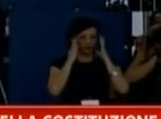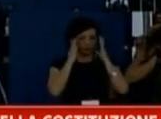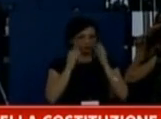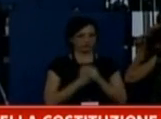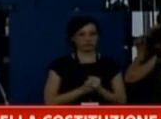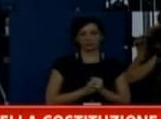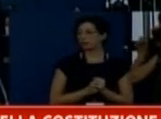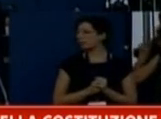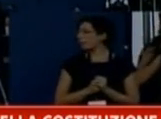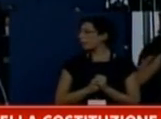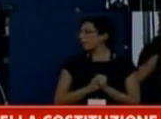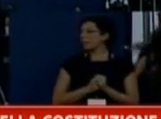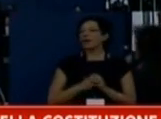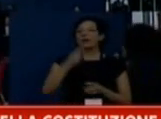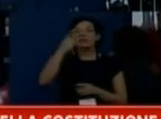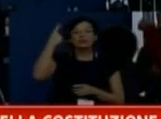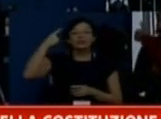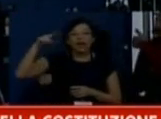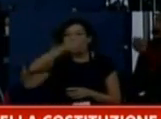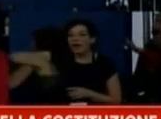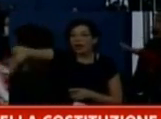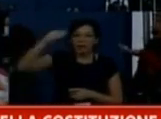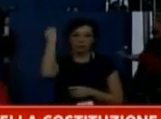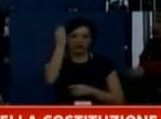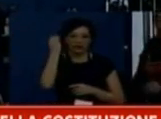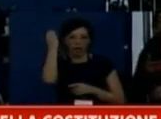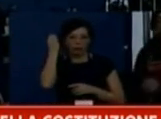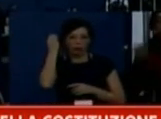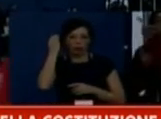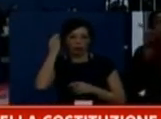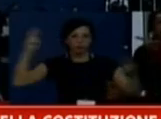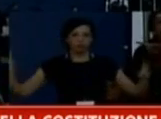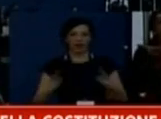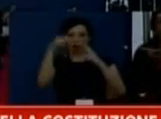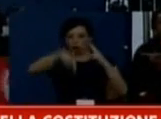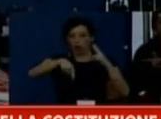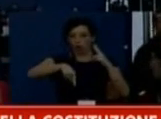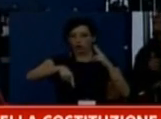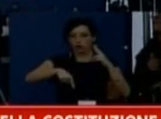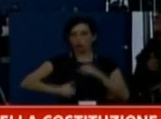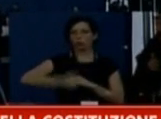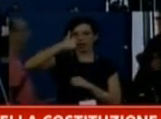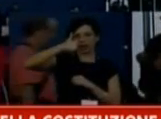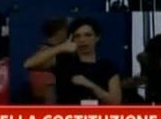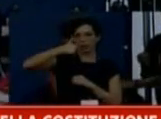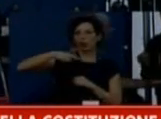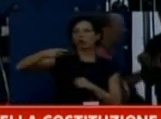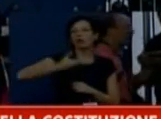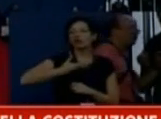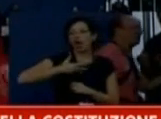Noi, se pensiamo che questo incontro sia solo uno dei primi di altre iniziative, non